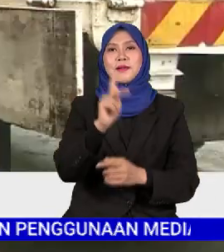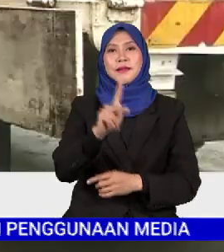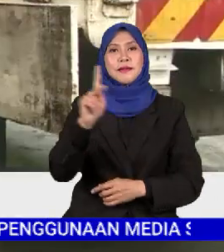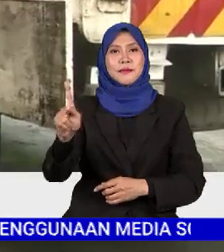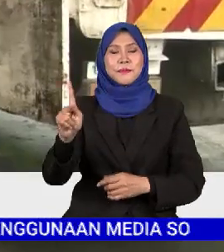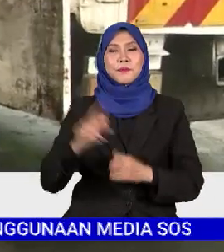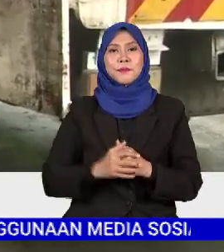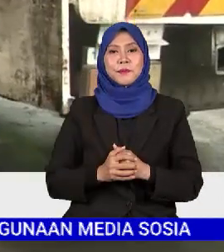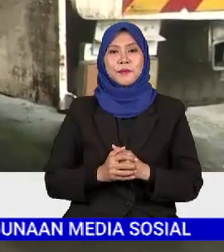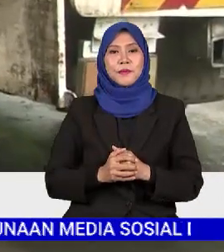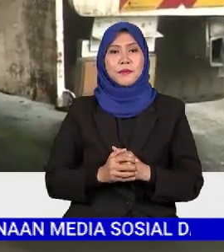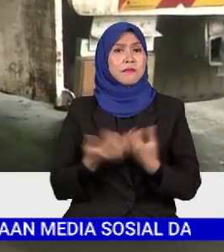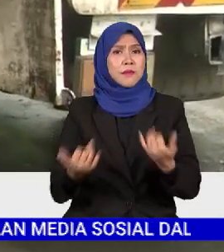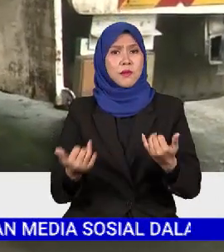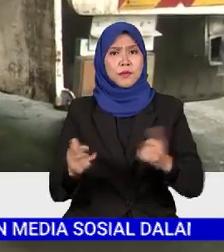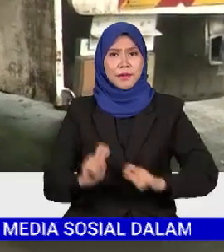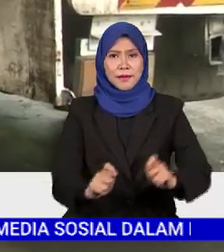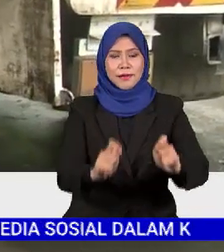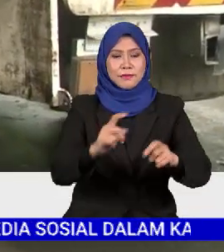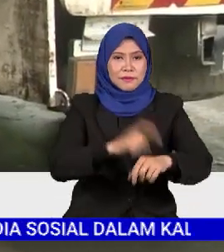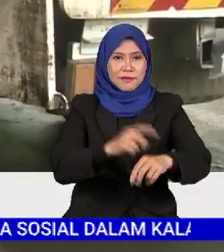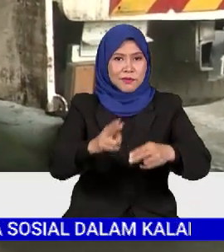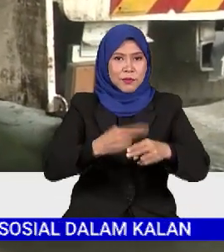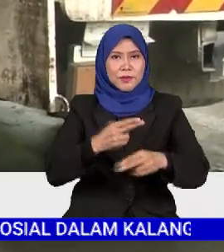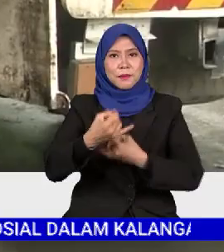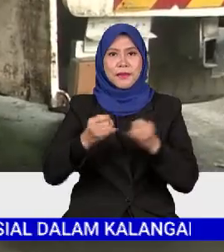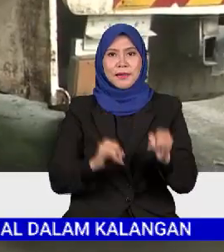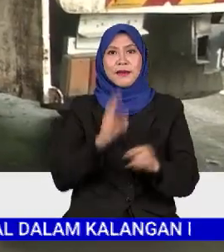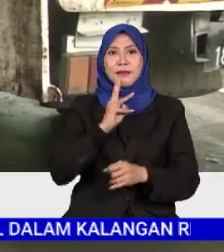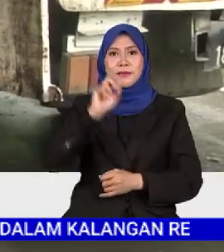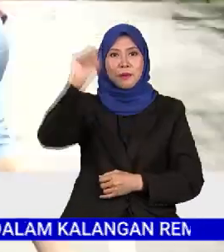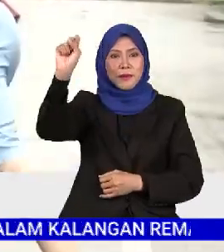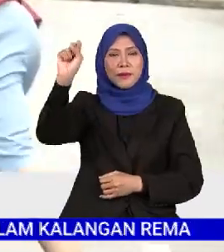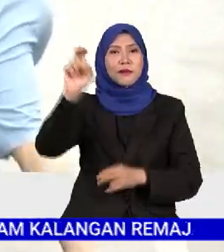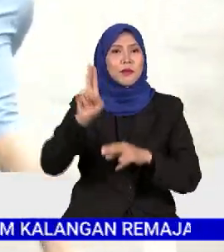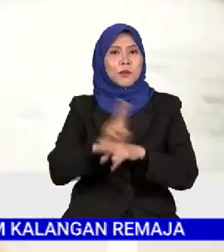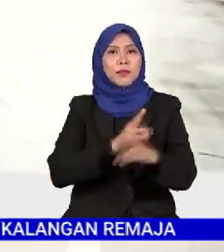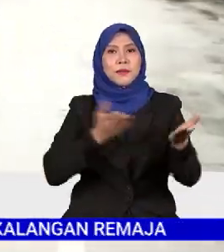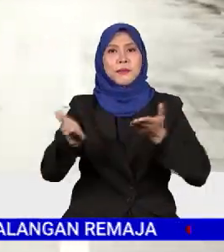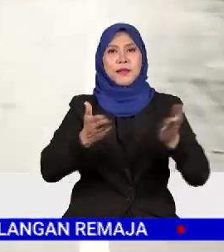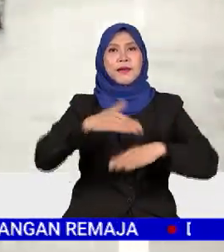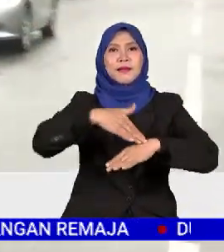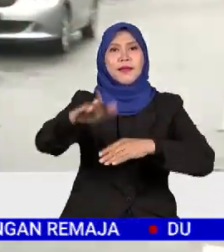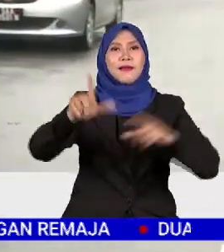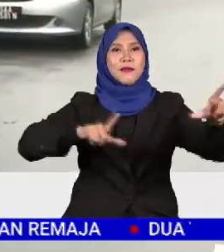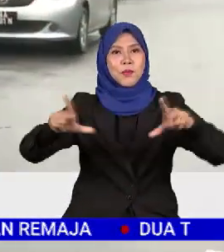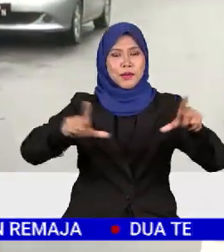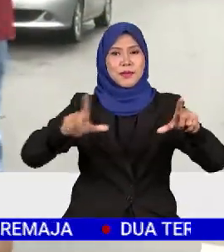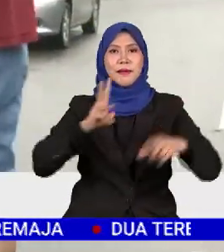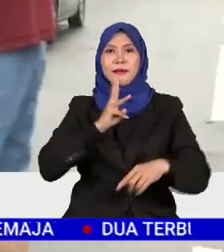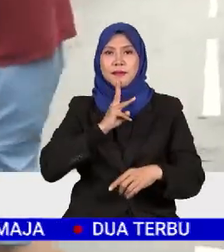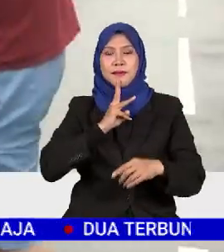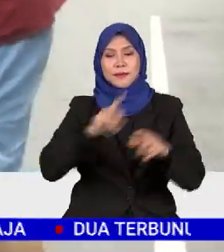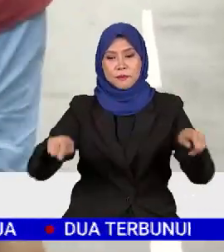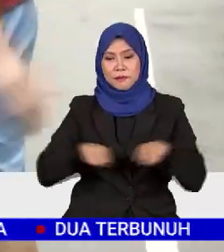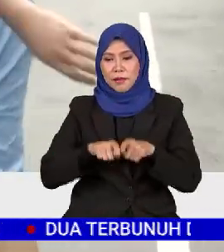Kinabalu. Menurutnya, setakat ini tindakan jangka pendek Jabatan Air Negeri Sabah adalah menggunakan perkhidmatan penghantaran lori tangki air ke lokasi